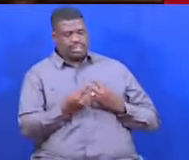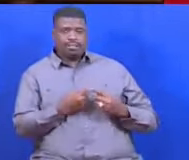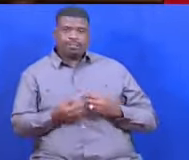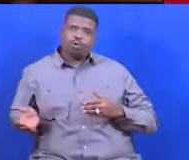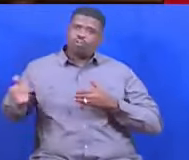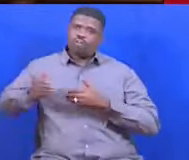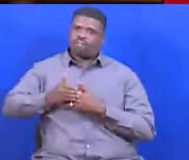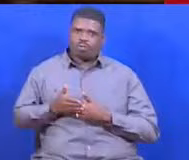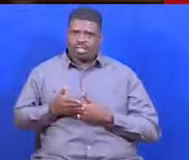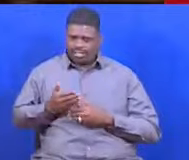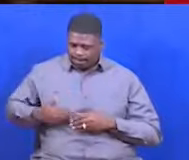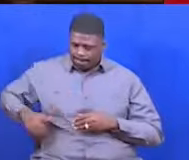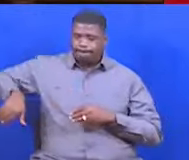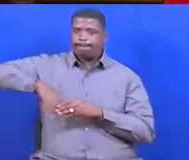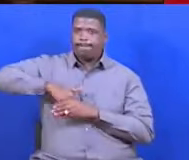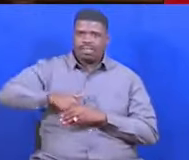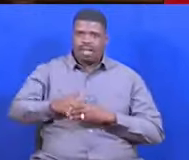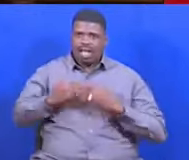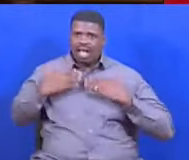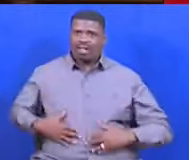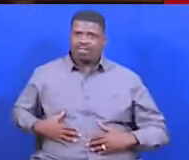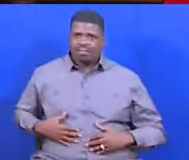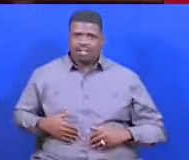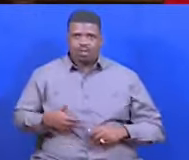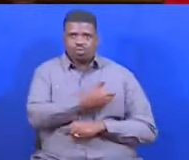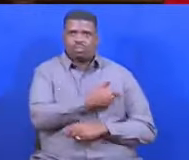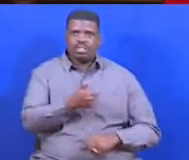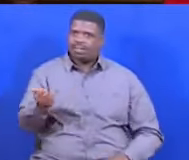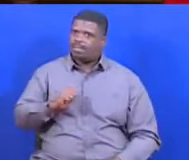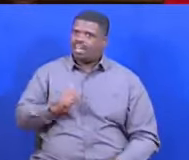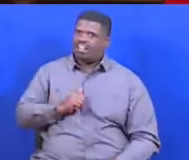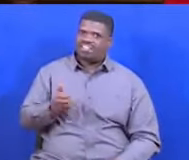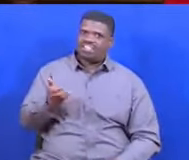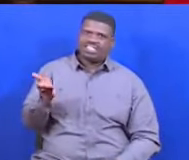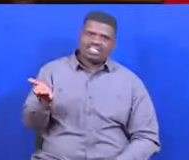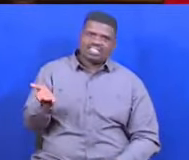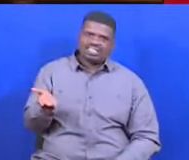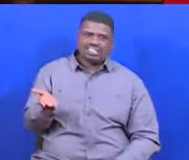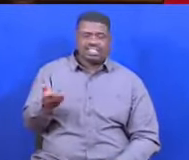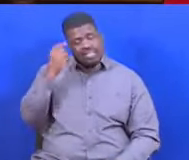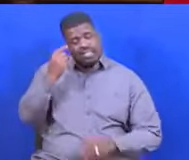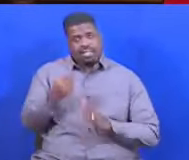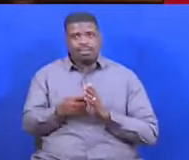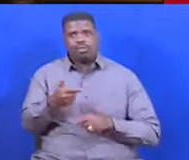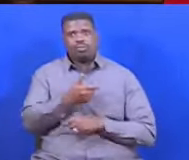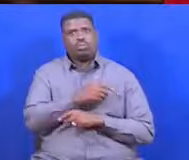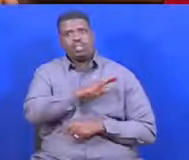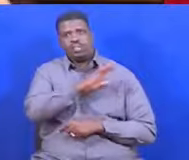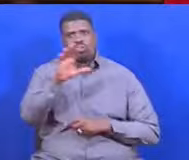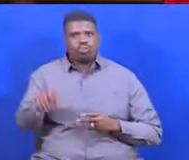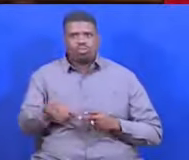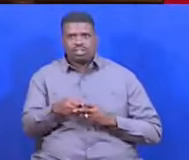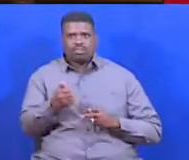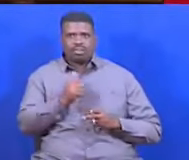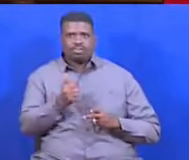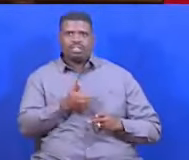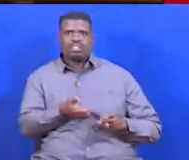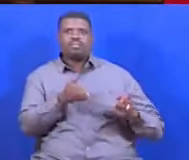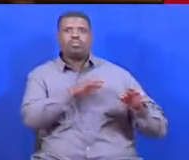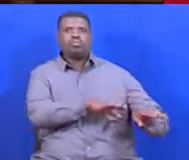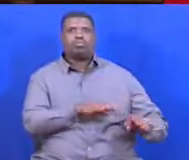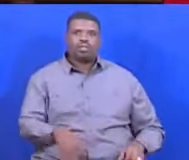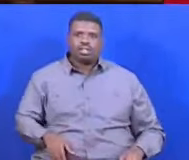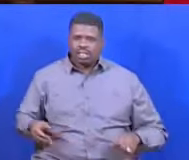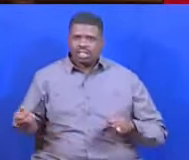ufunge bima ya afya kwa hospitali binafsi, ina maana hospitali zote za binafsi zimekufa, kwa sababu kazi